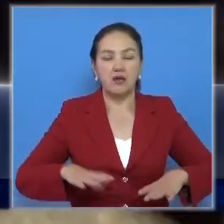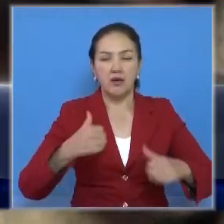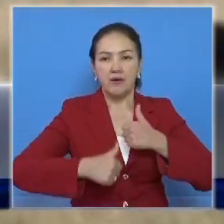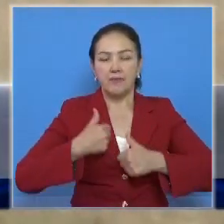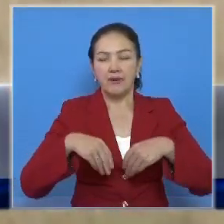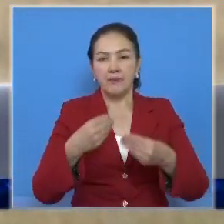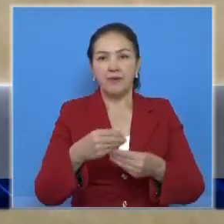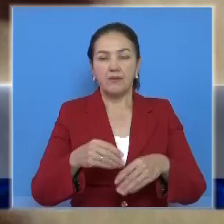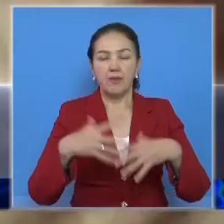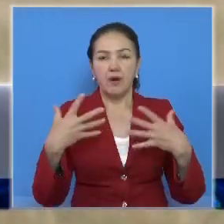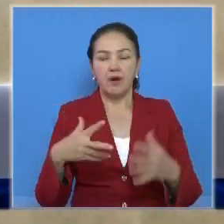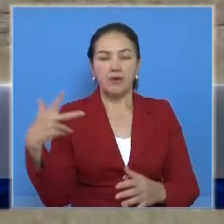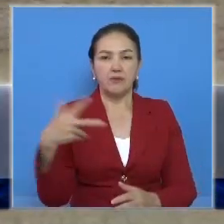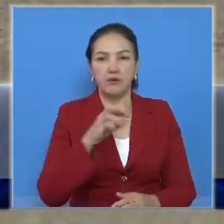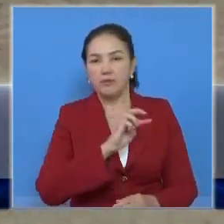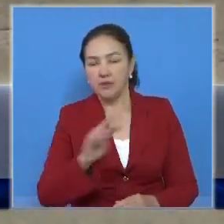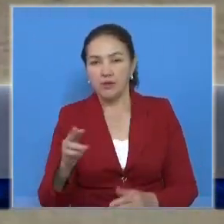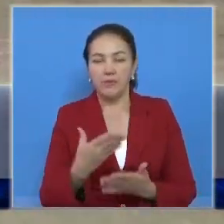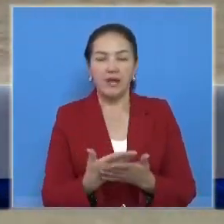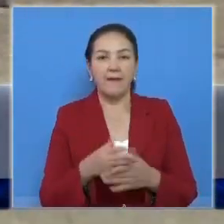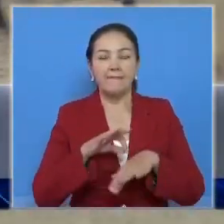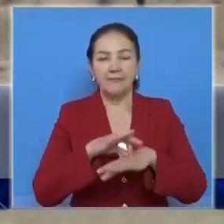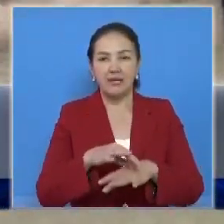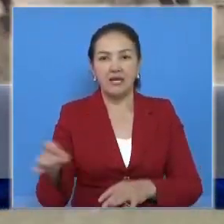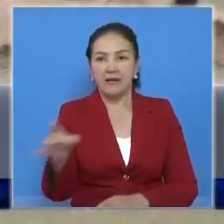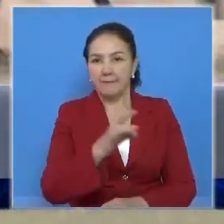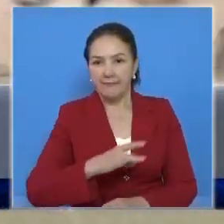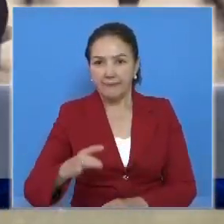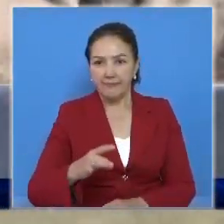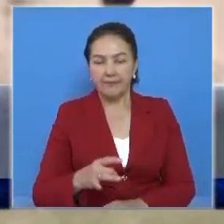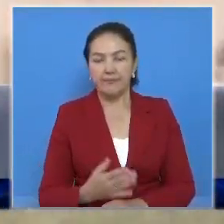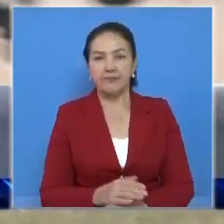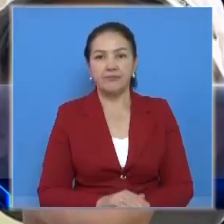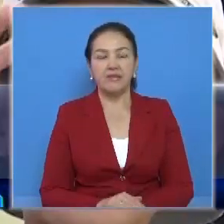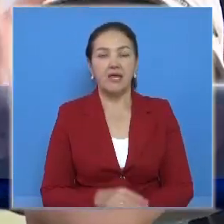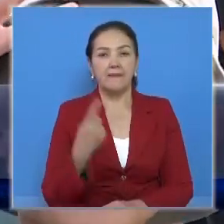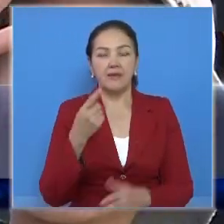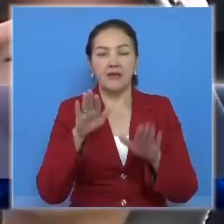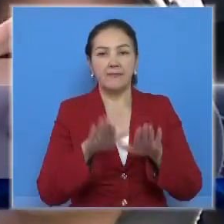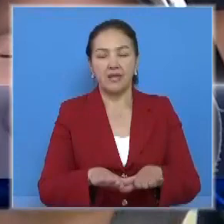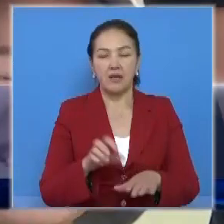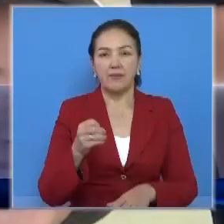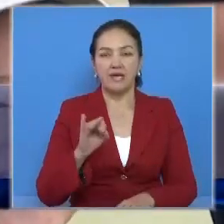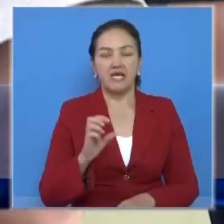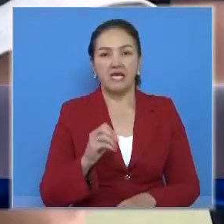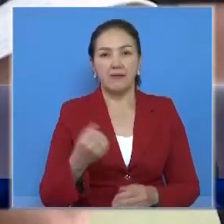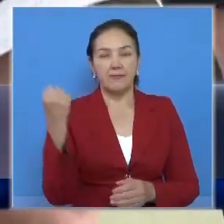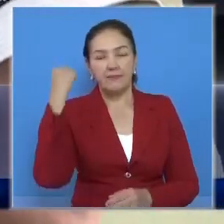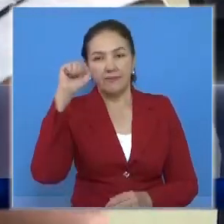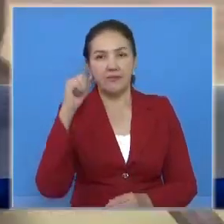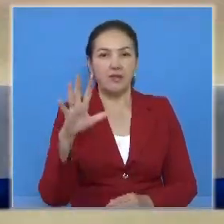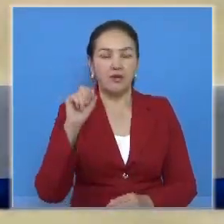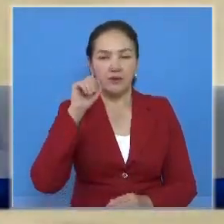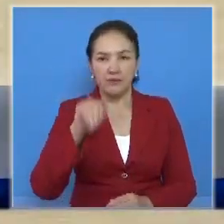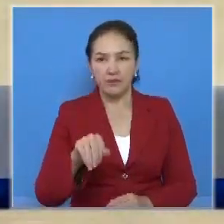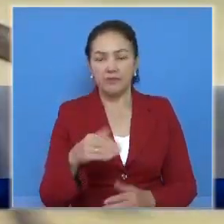было выделено более 3 миллионов тенге. Оно проводилось на республиканском уровне. За первое место в аламан-байге победитель получил